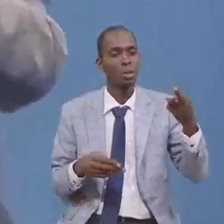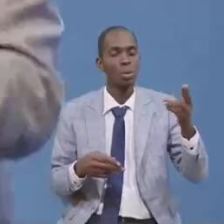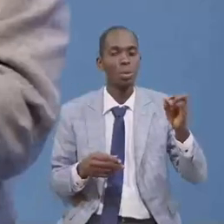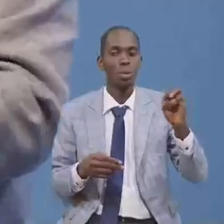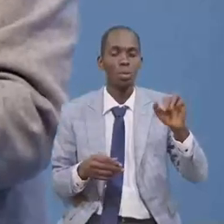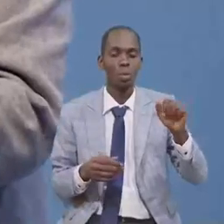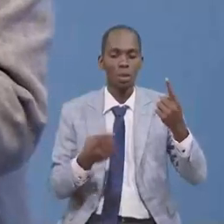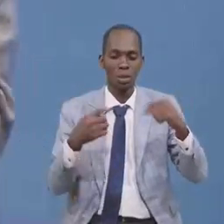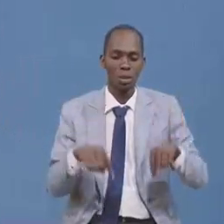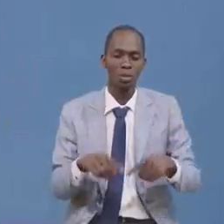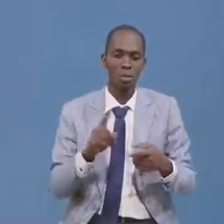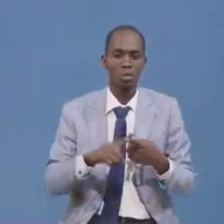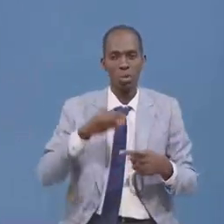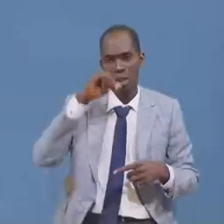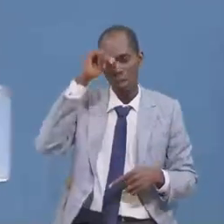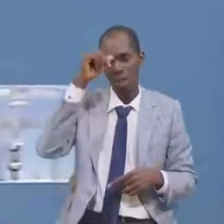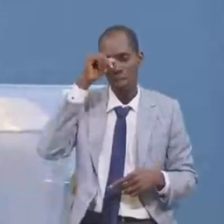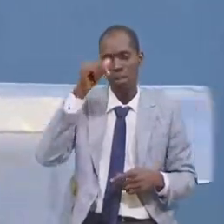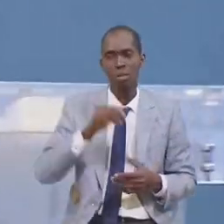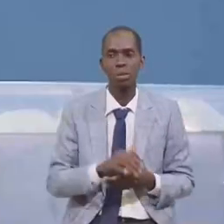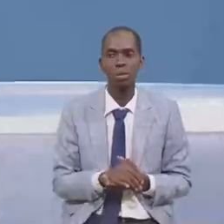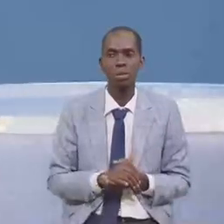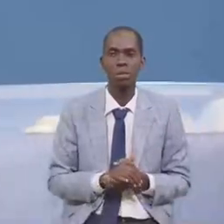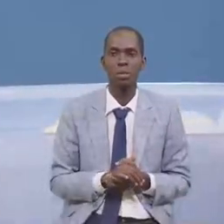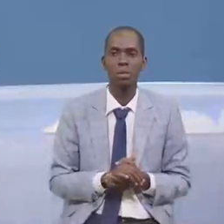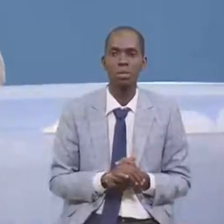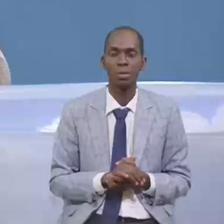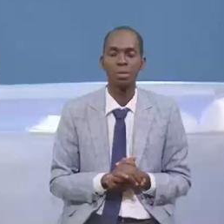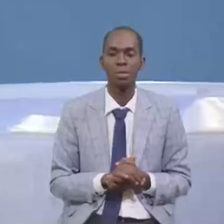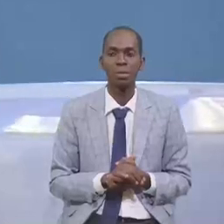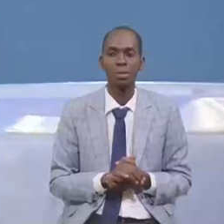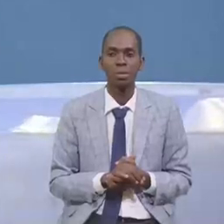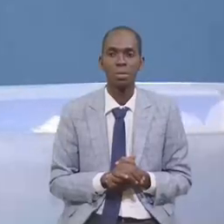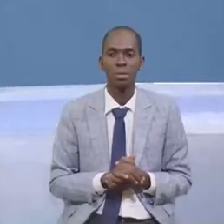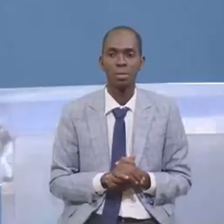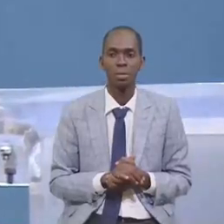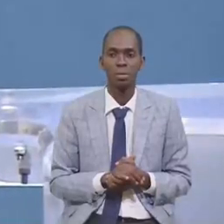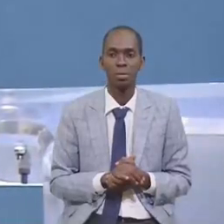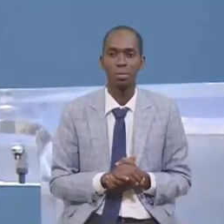et comme Pierre et autres sont allés là-bas, les autres aussi sont venus en Inde.